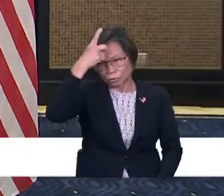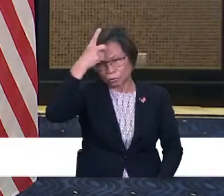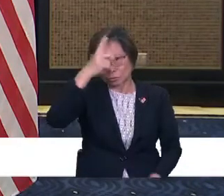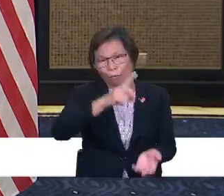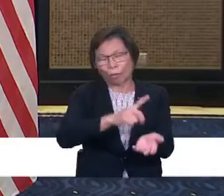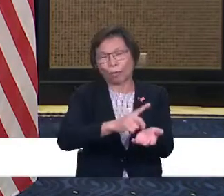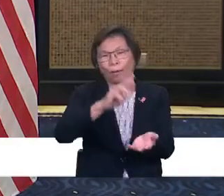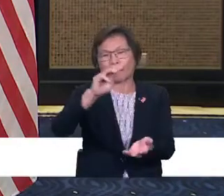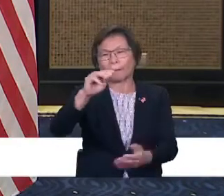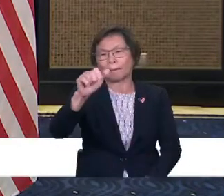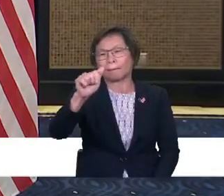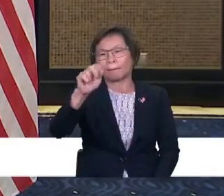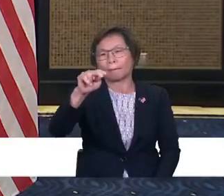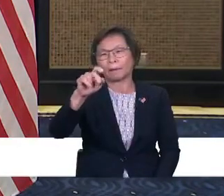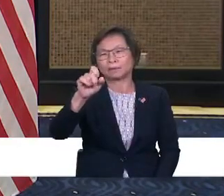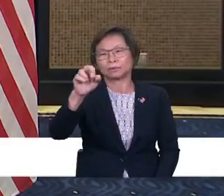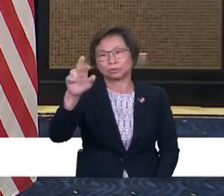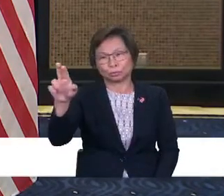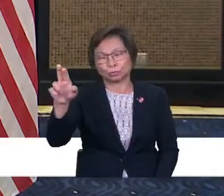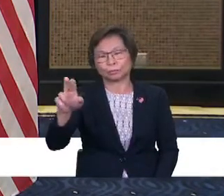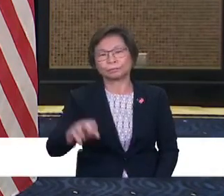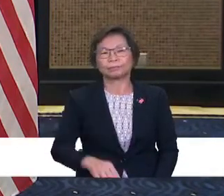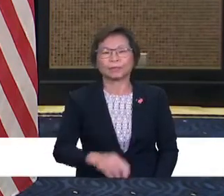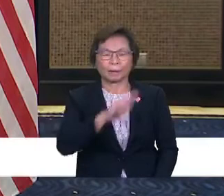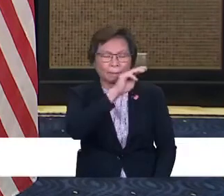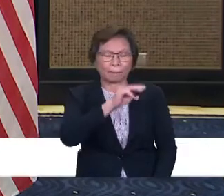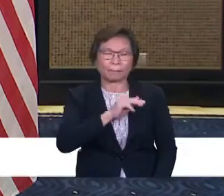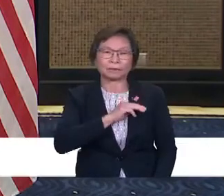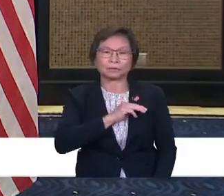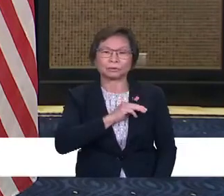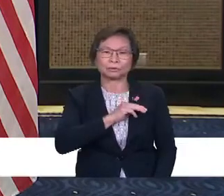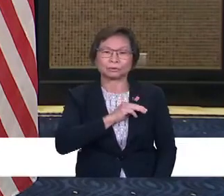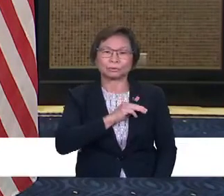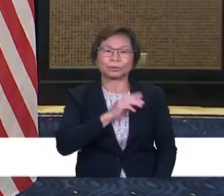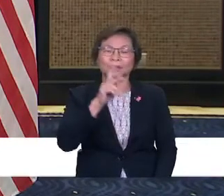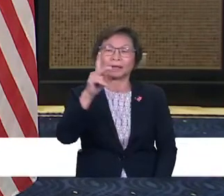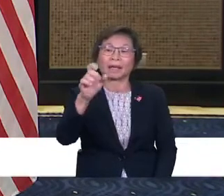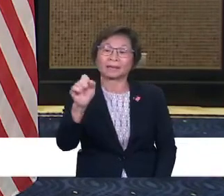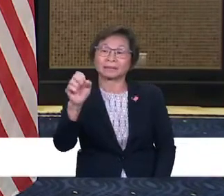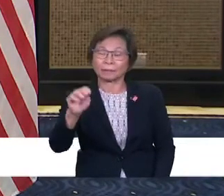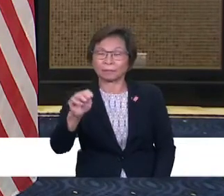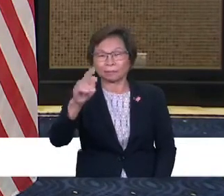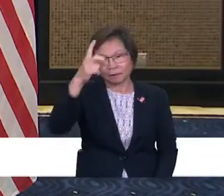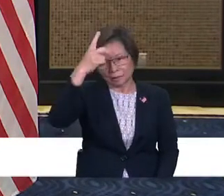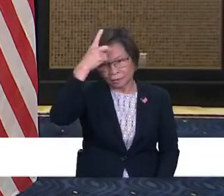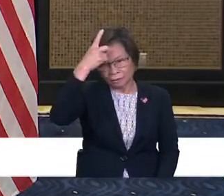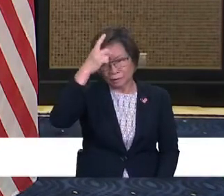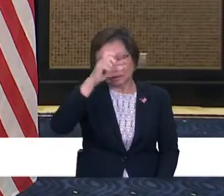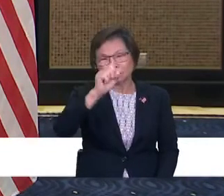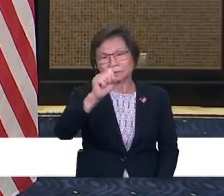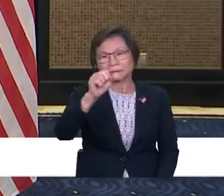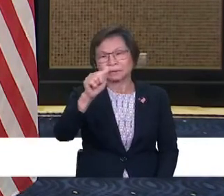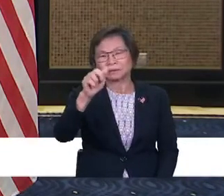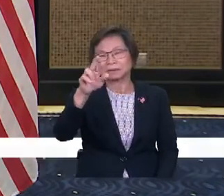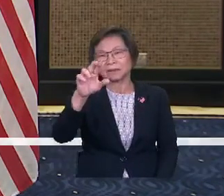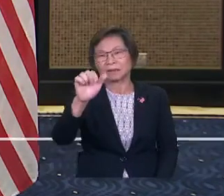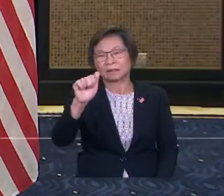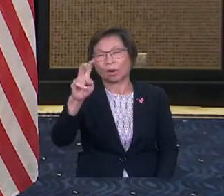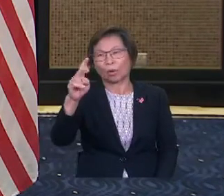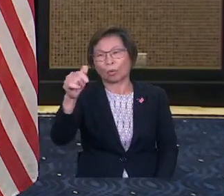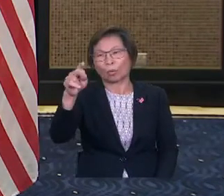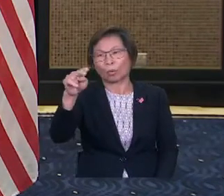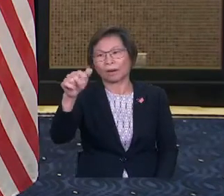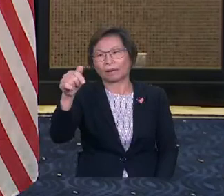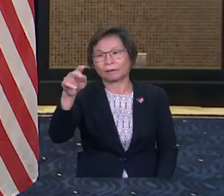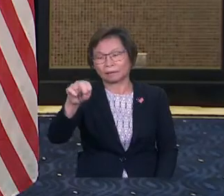mansoben Osman menteri sumber manusia yang hormat Dato Sri saravanan anak lelaki